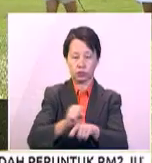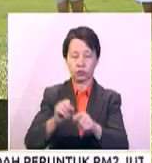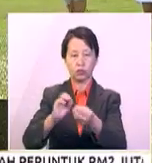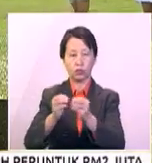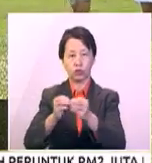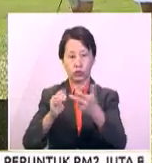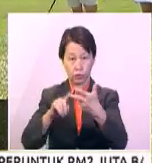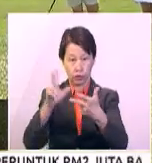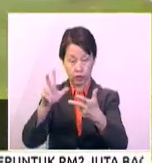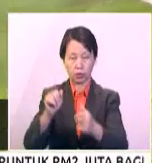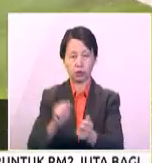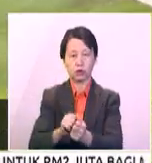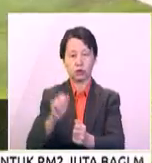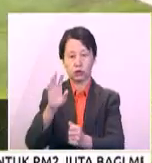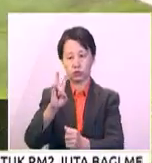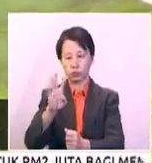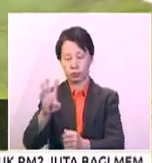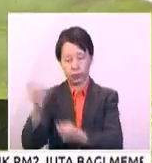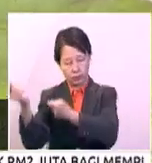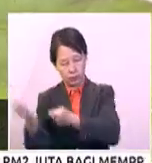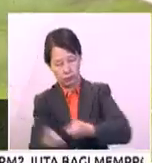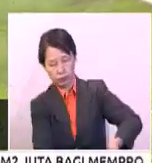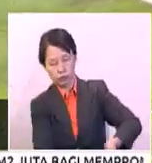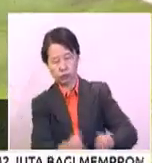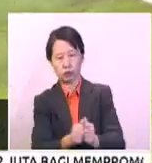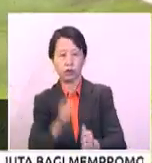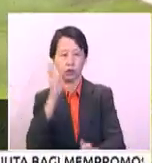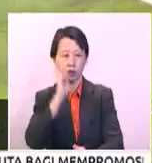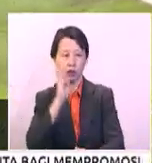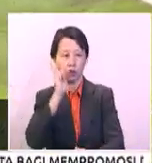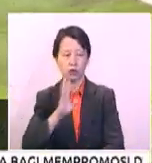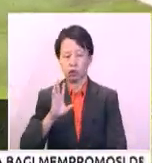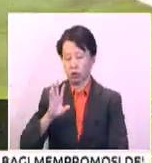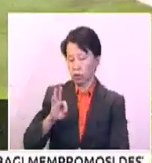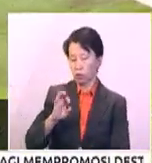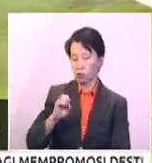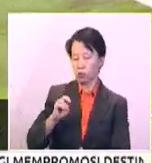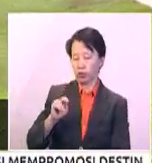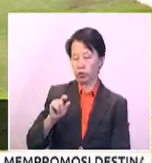ketiga dengan 74 pukulan. Manakala kategori wanita Fung Zi Yu